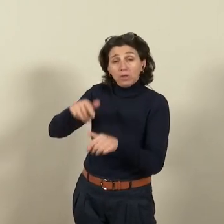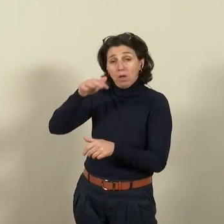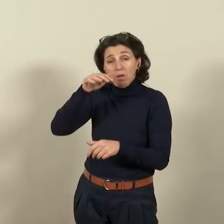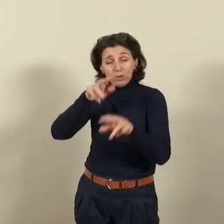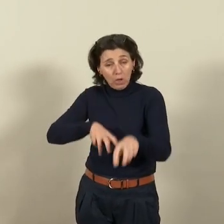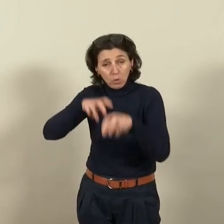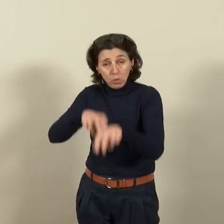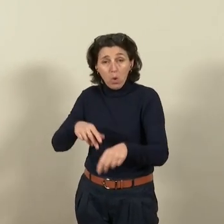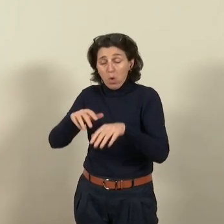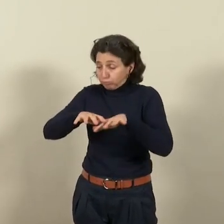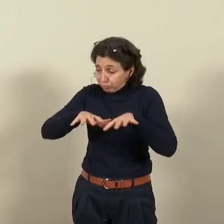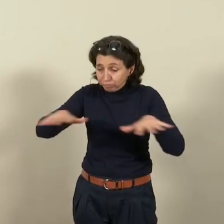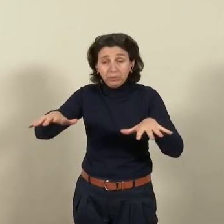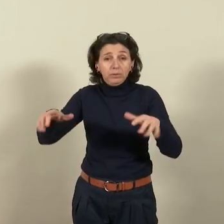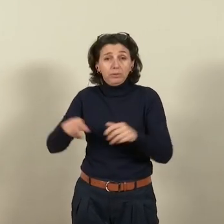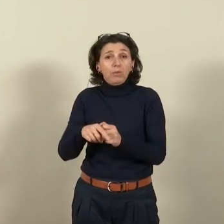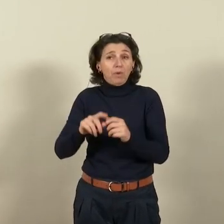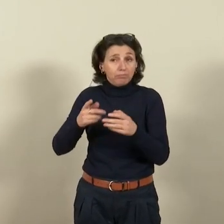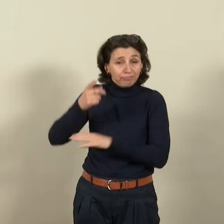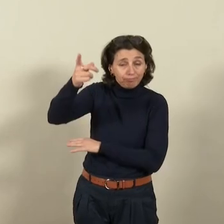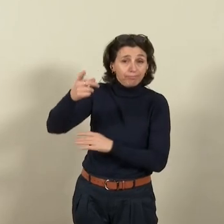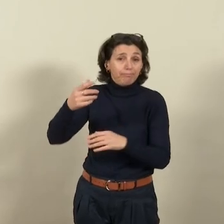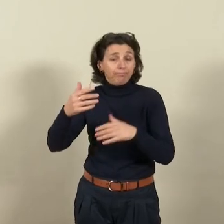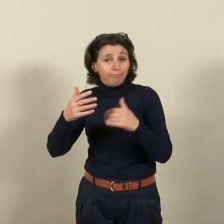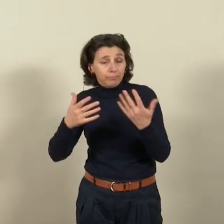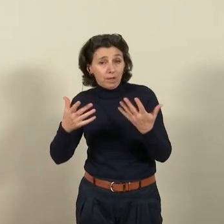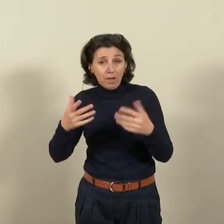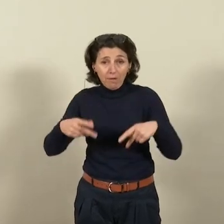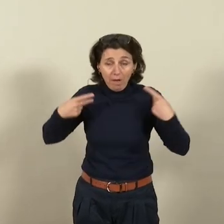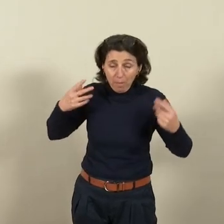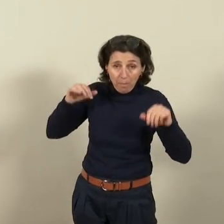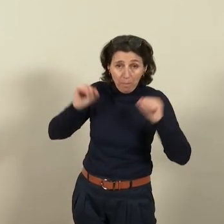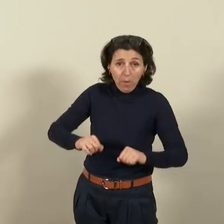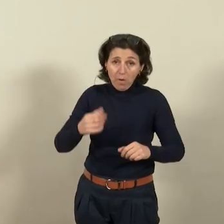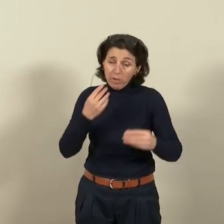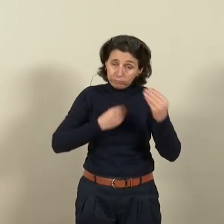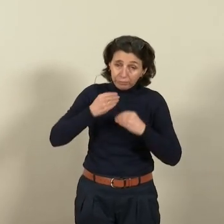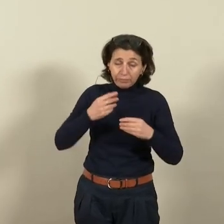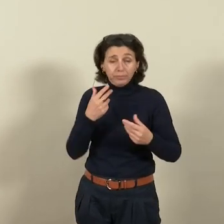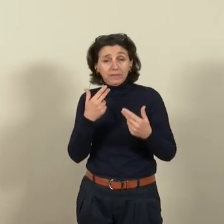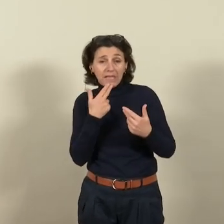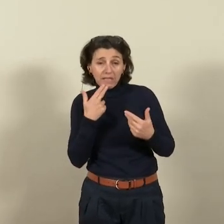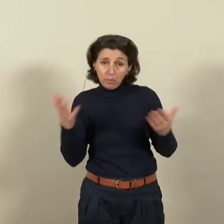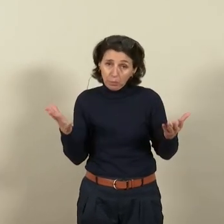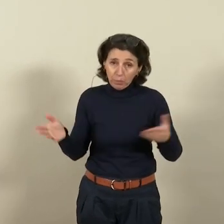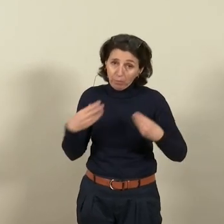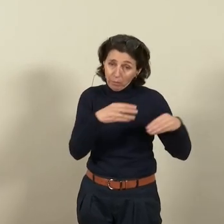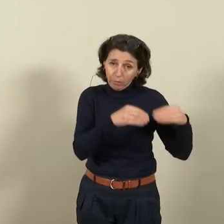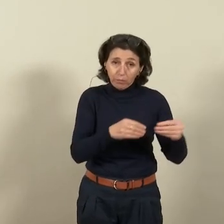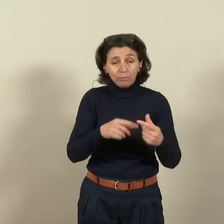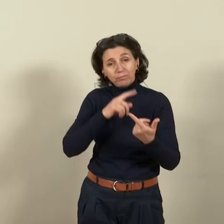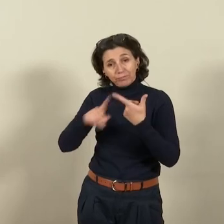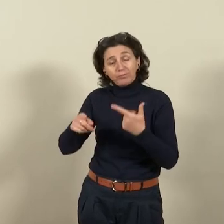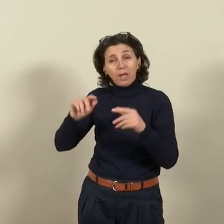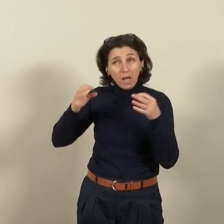l'ensemble du territoire et d'assurer leur avenir de leur permettre de fournir des aliments de qualité tout en préservant les engagements pour le climat